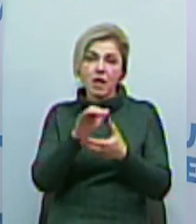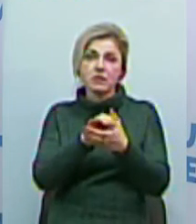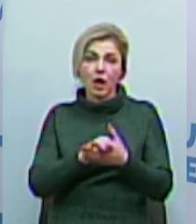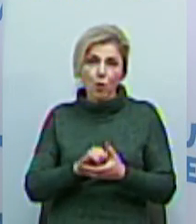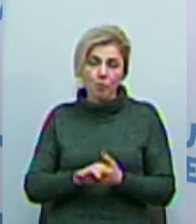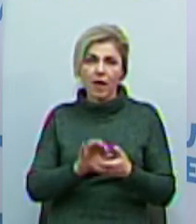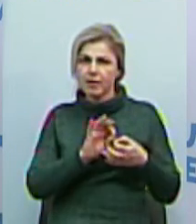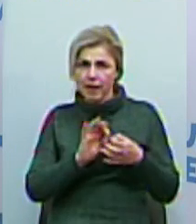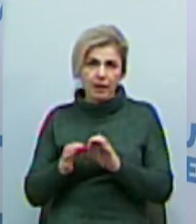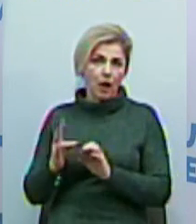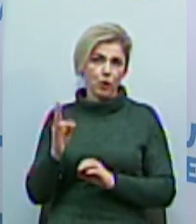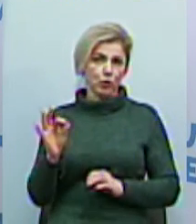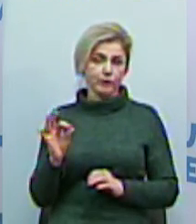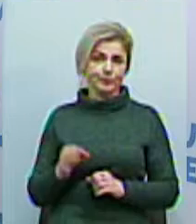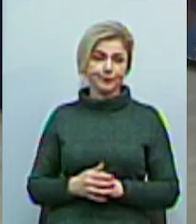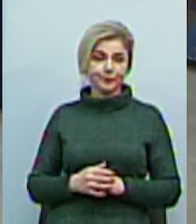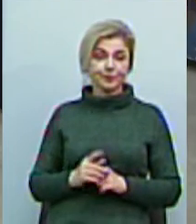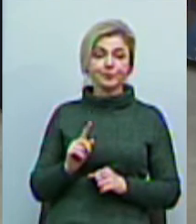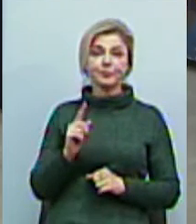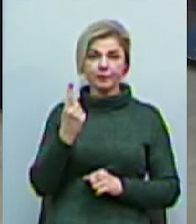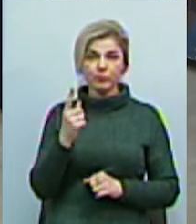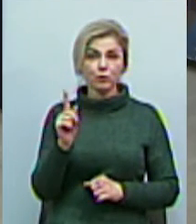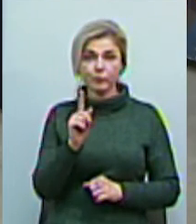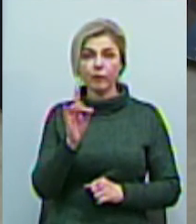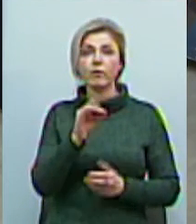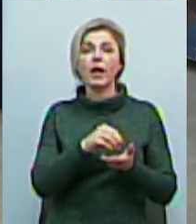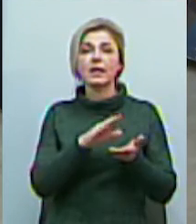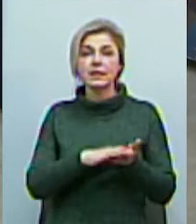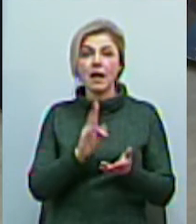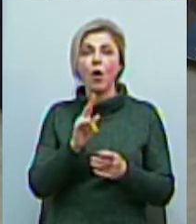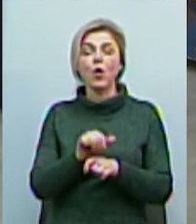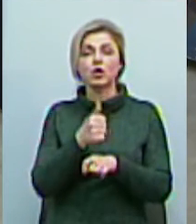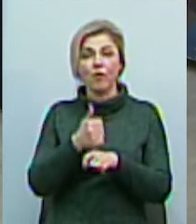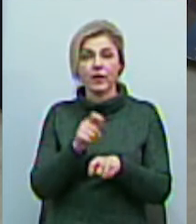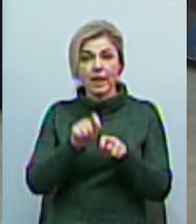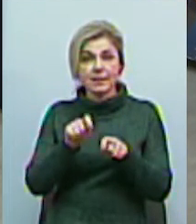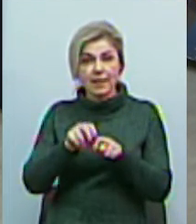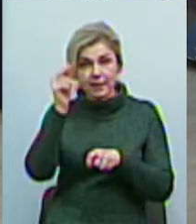детально? Перш ніж реєструватися до основної сесії, треба